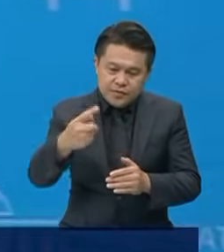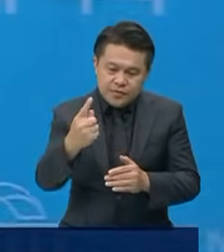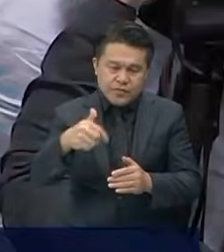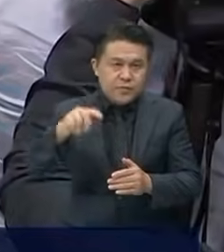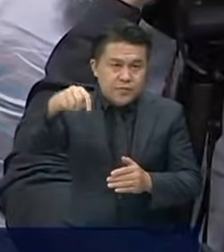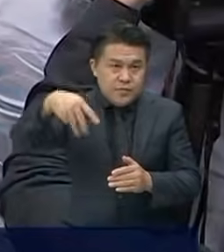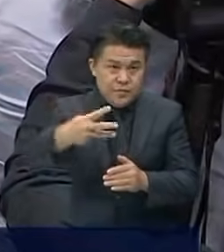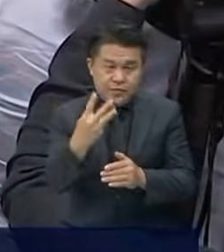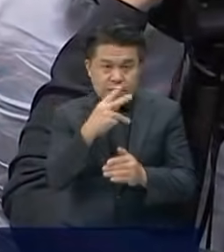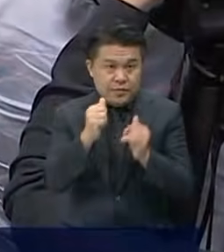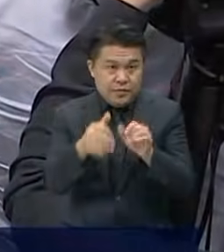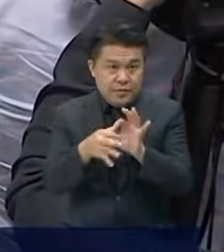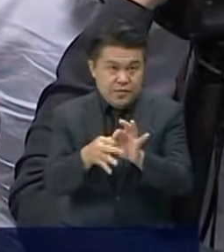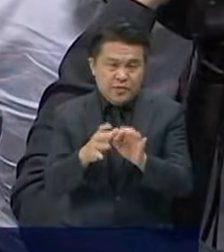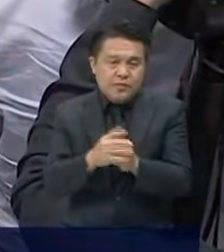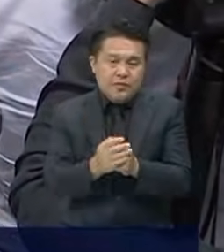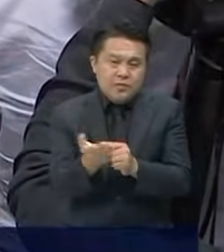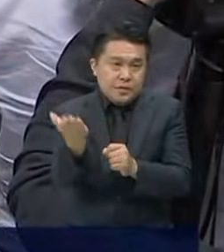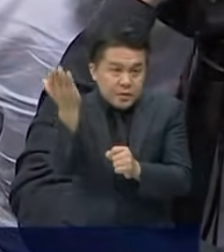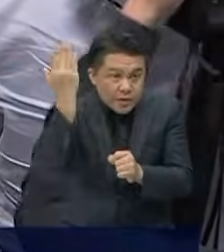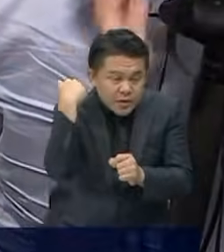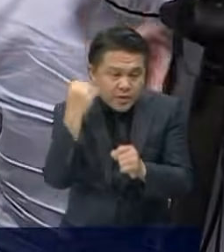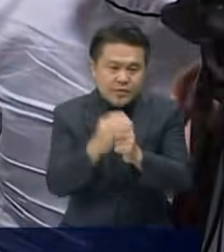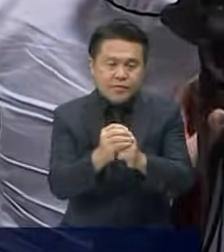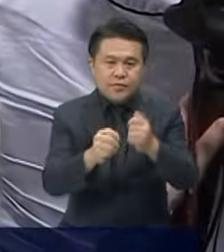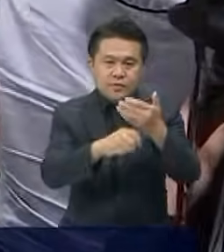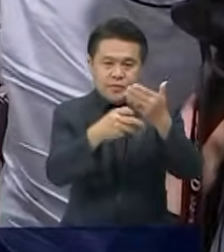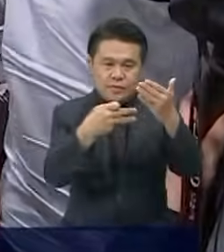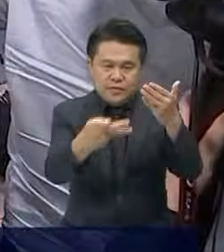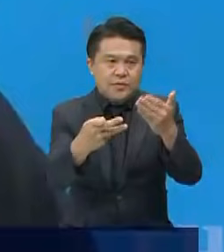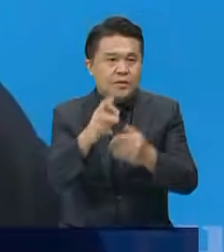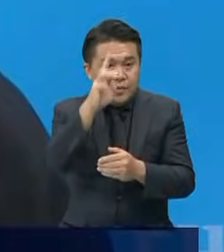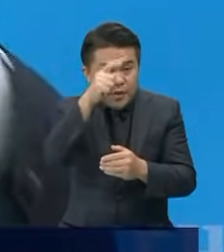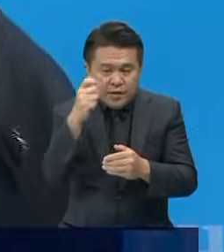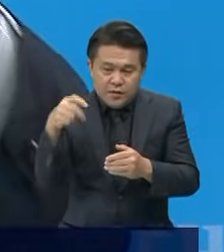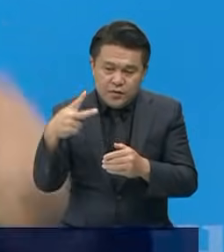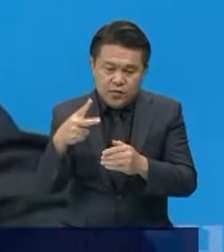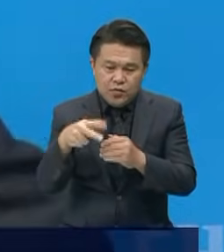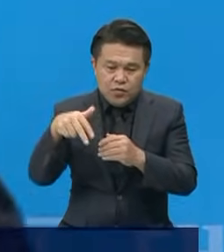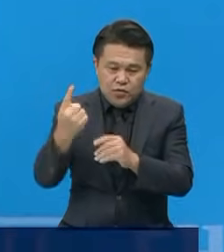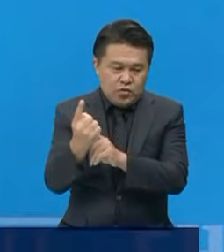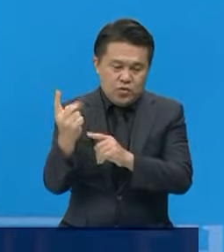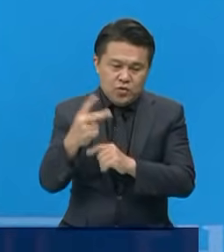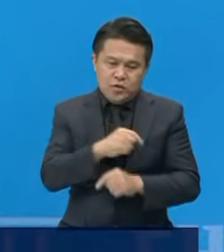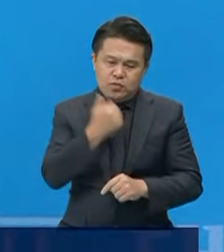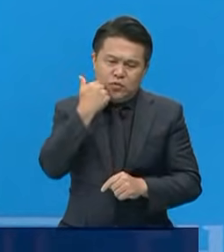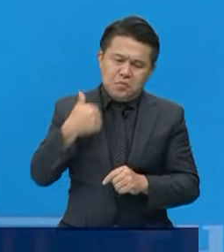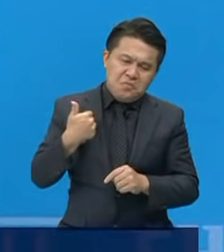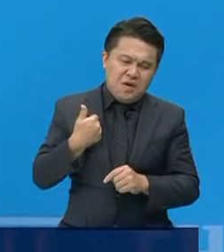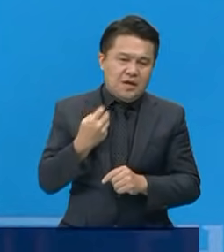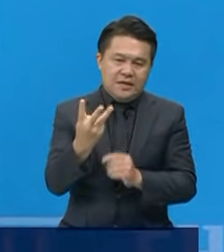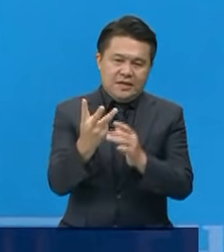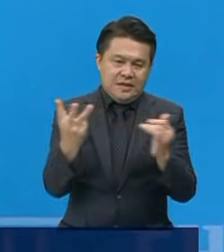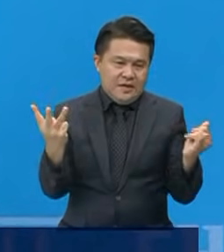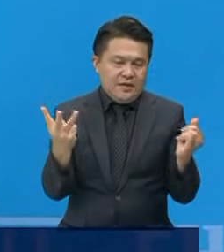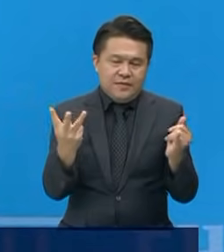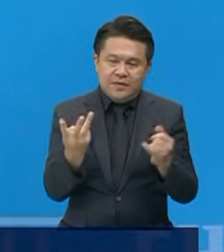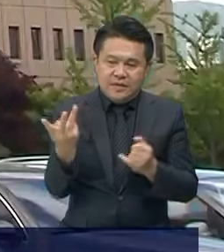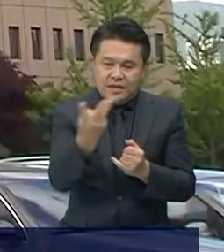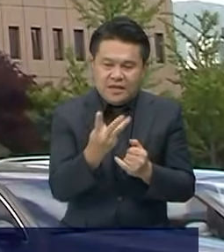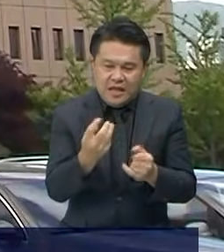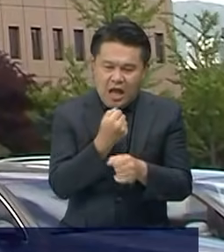지난달 13일 박 국정원장과 제보자 조성은 씨, 그리고 이름을 알 수 없는 인물이 고발 사주 의혹에 제보를